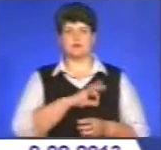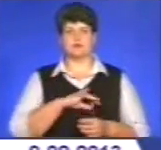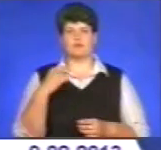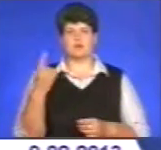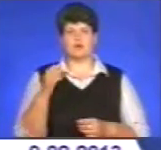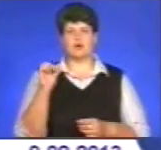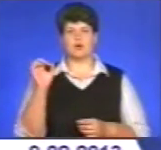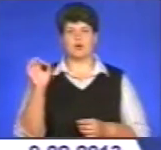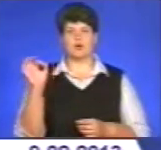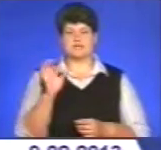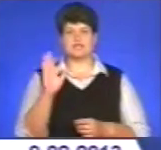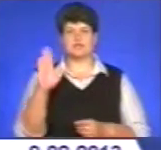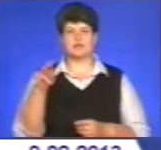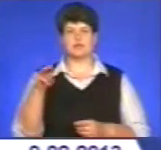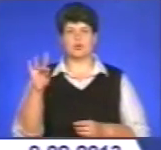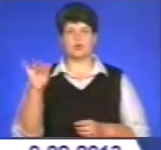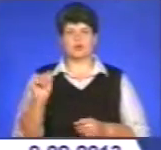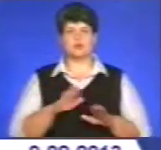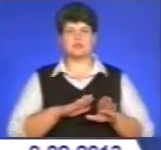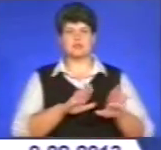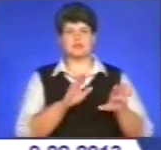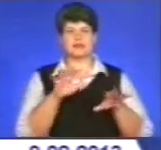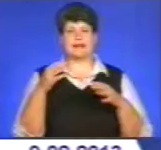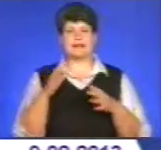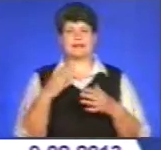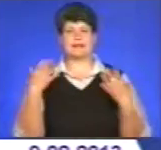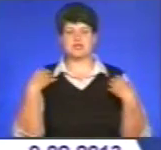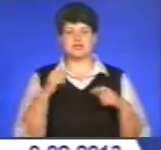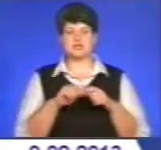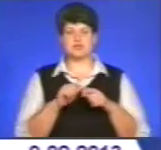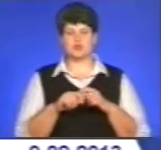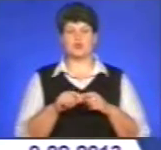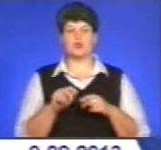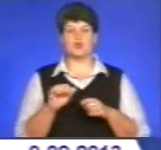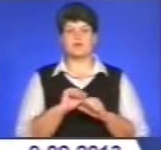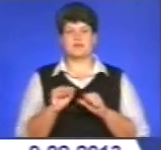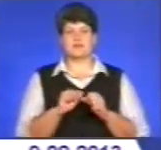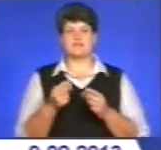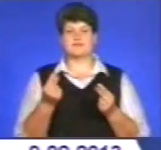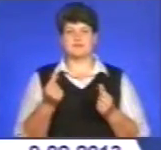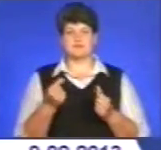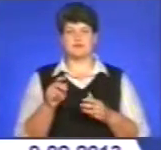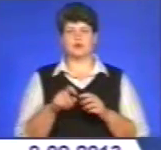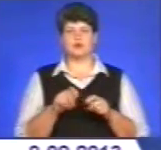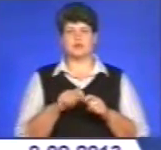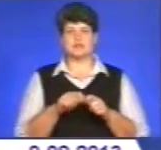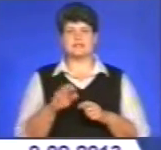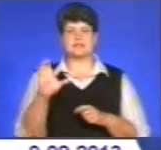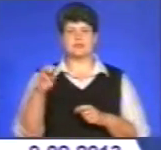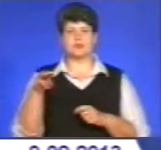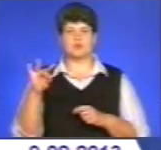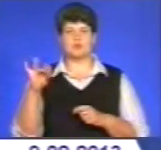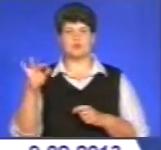Олександра Вітрука, його заступника начальника слідчого управління фінансових розслідувань Ігоря Сторожука та